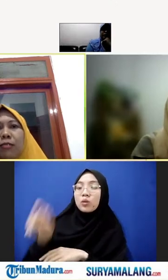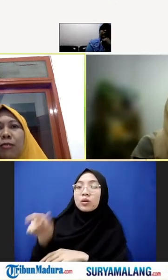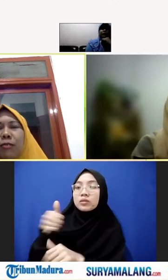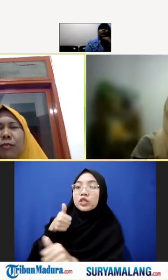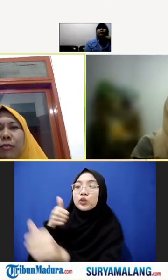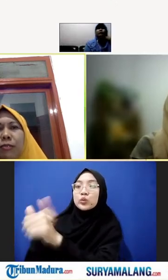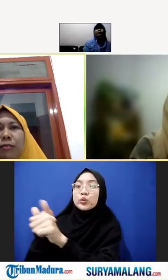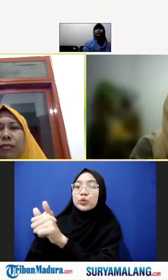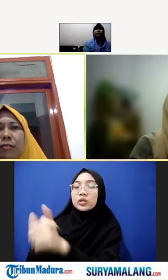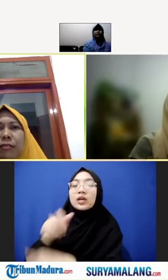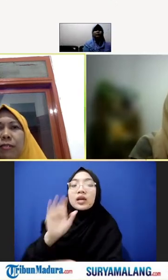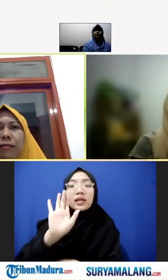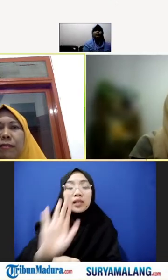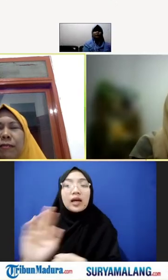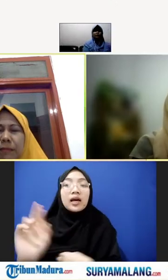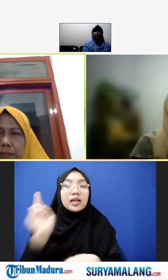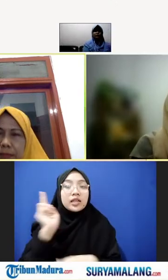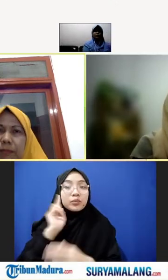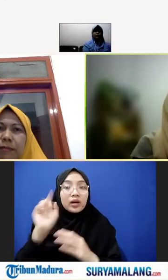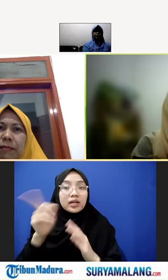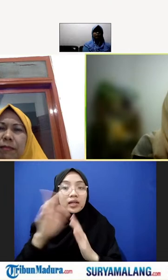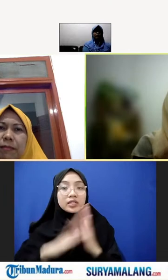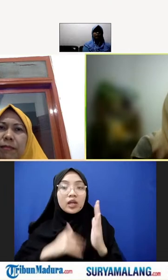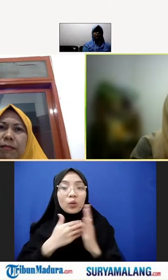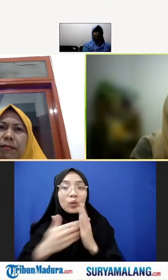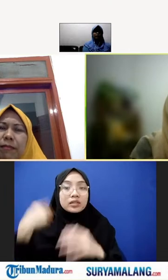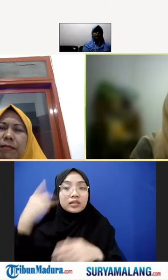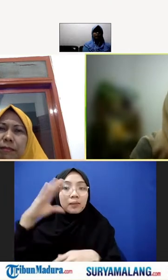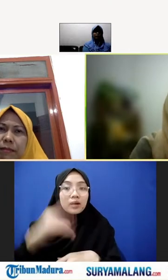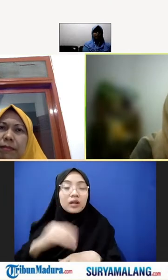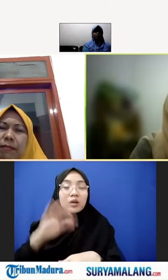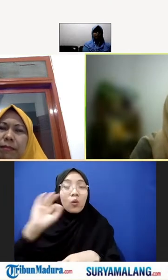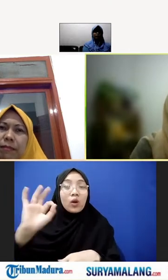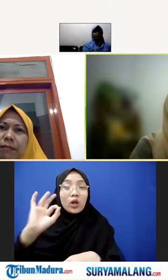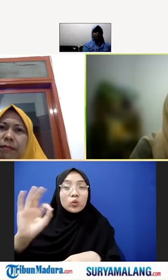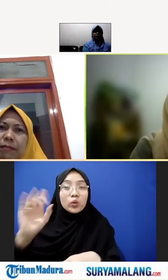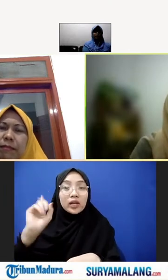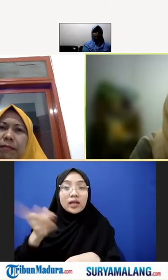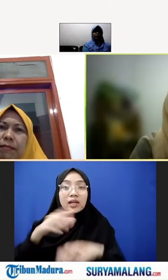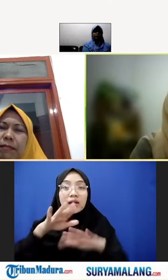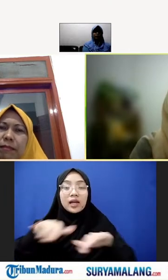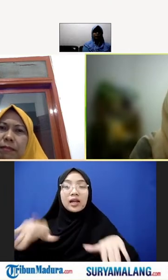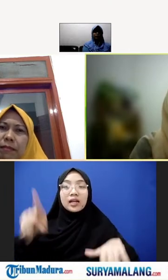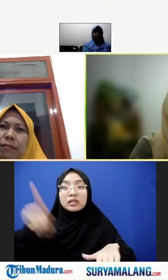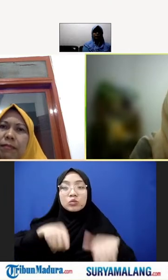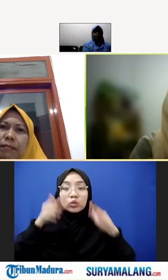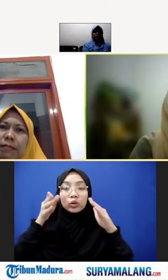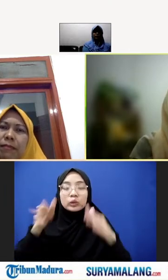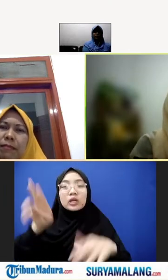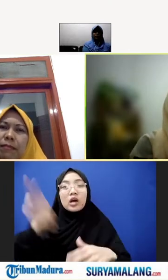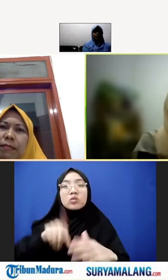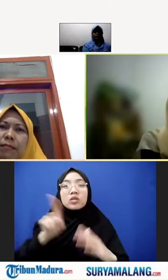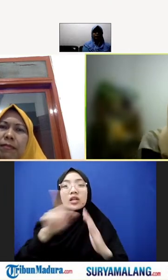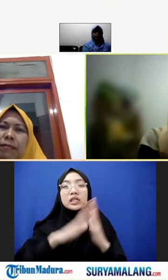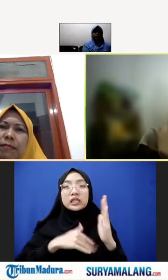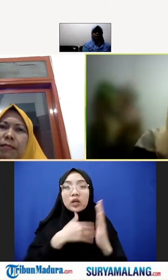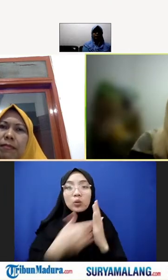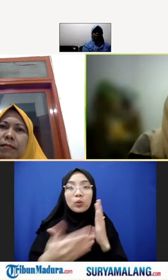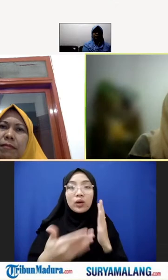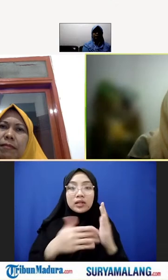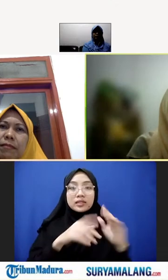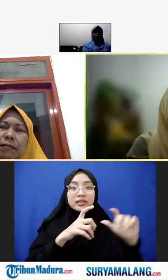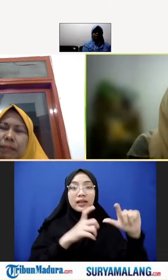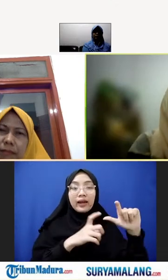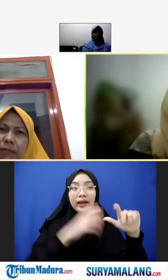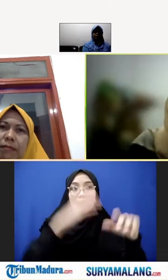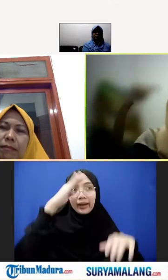ibu perlu punya jadwal harian. Semua orang tua yang punya anak special need perlu punya jadwal Senin sampai